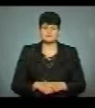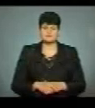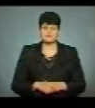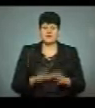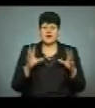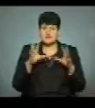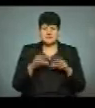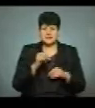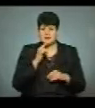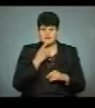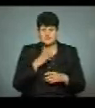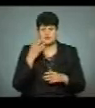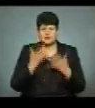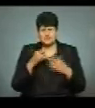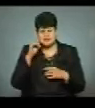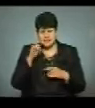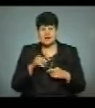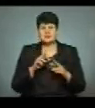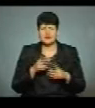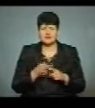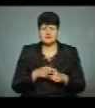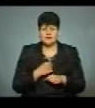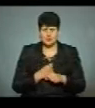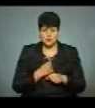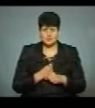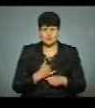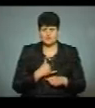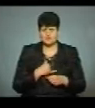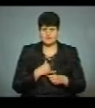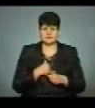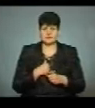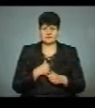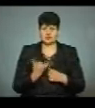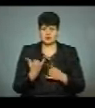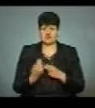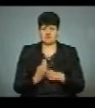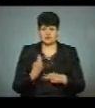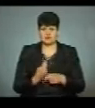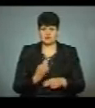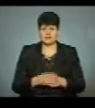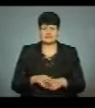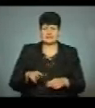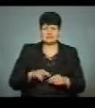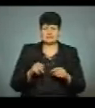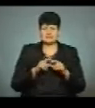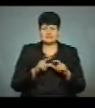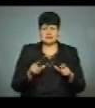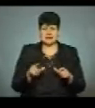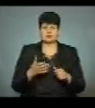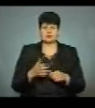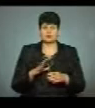Гасити неважко, як знаєш технологію, як воно робиться, тим більше нас от сьогодні навчили. Директорка закладу позашкільної